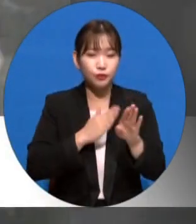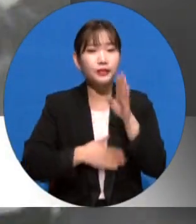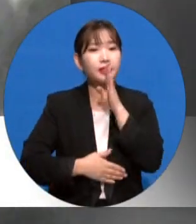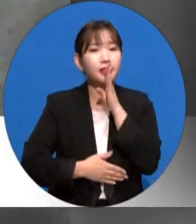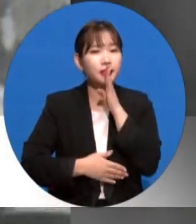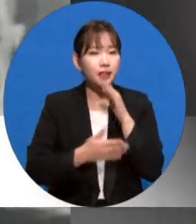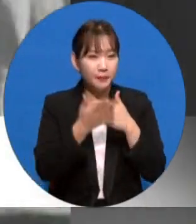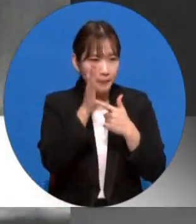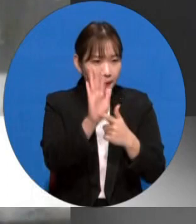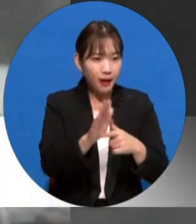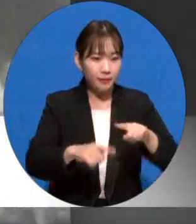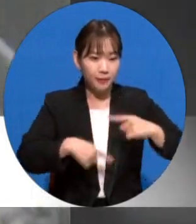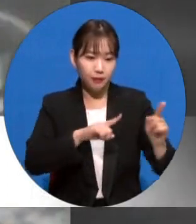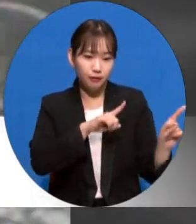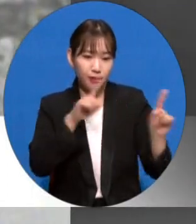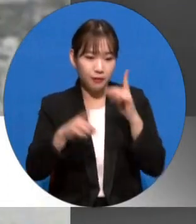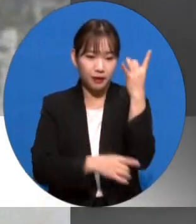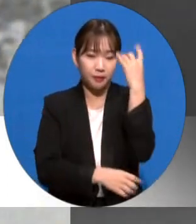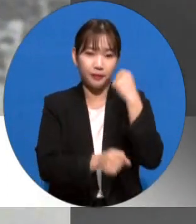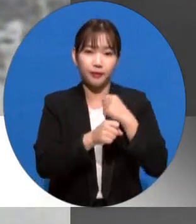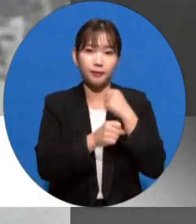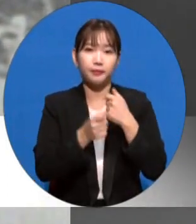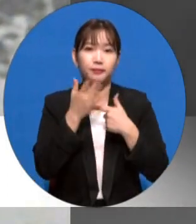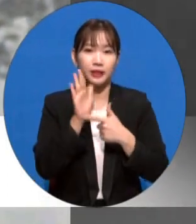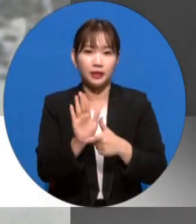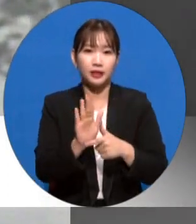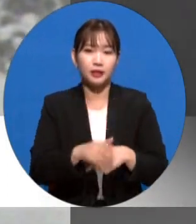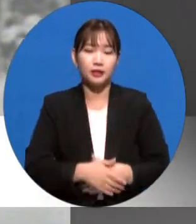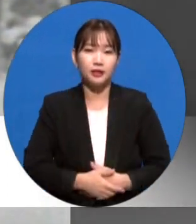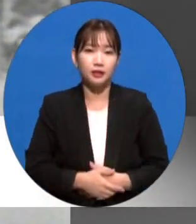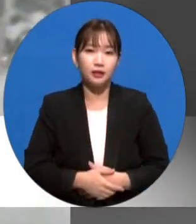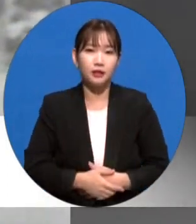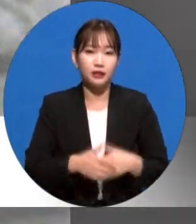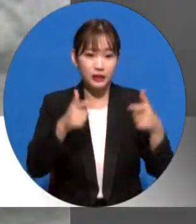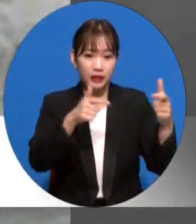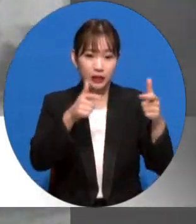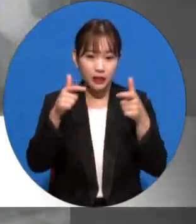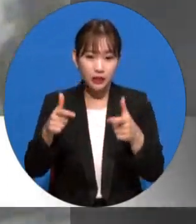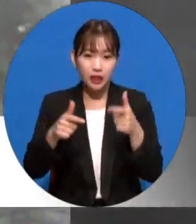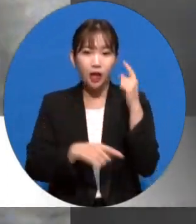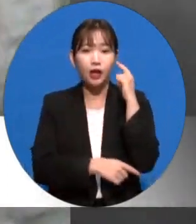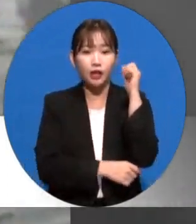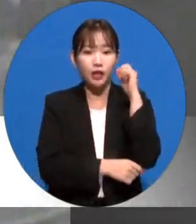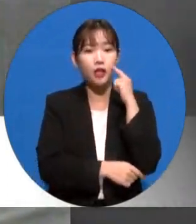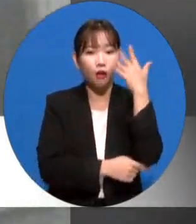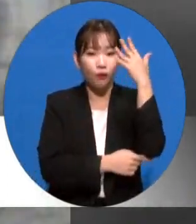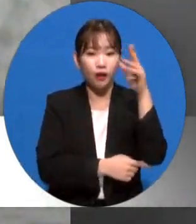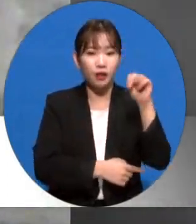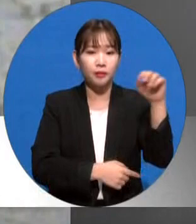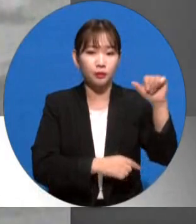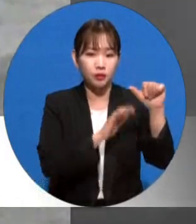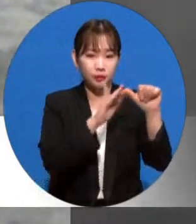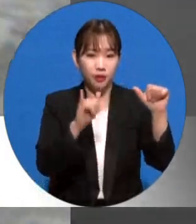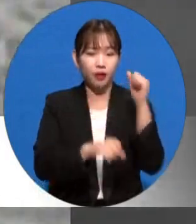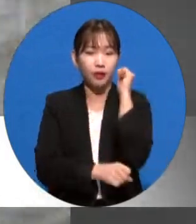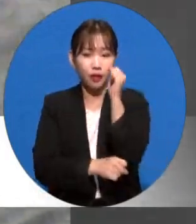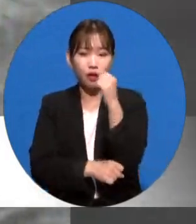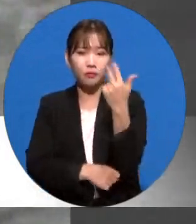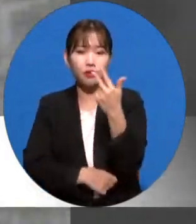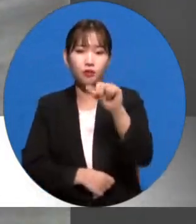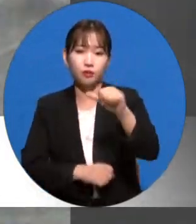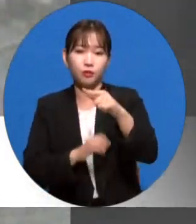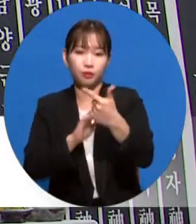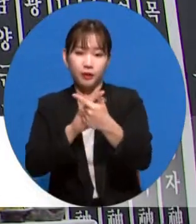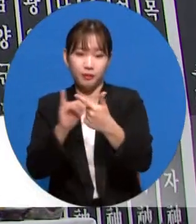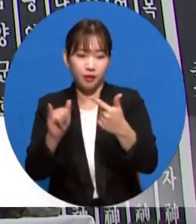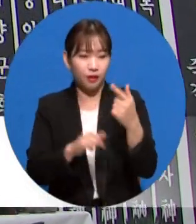진실 규명과 명예회복 기반을 마련했다고 밝혔습니다. 지역별로는 영광 2만 5천여 명, 영암 7,600여